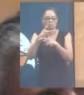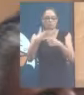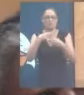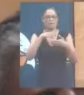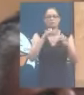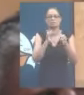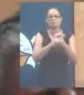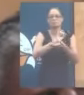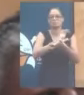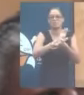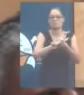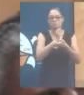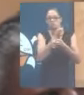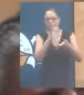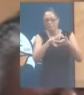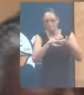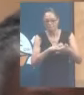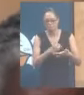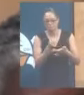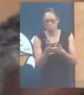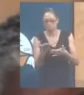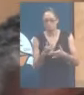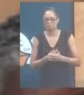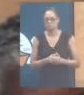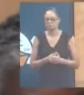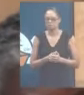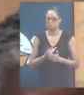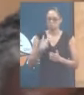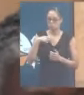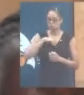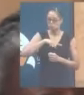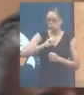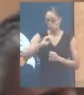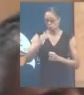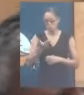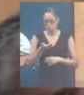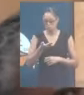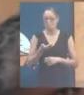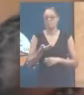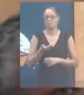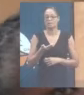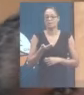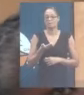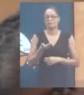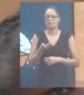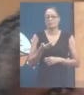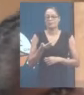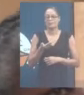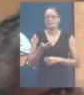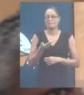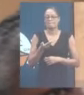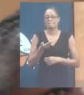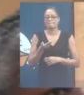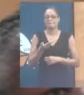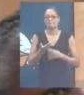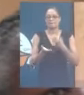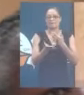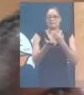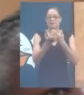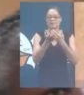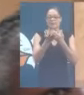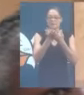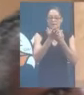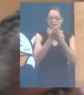presse. Nous avons été destinataires, respectivement d'abord, d'une lettre pétition signée